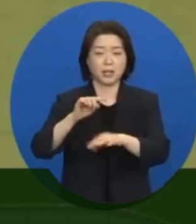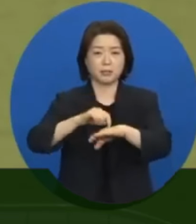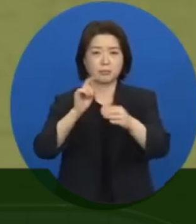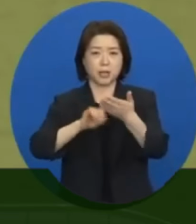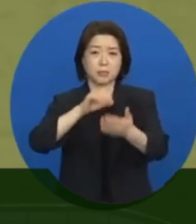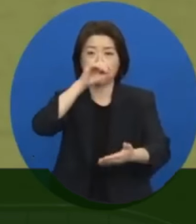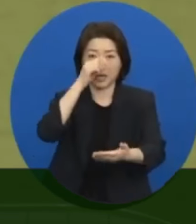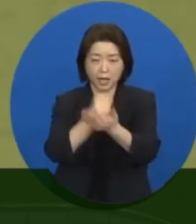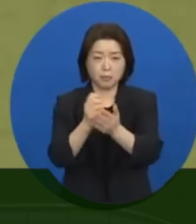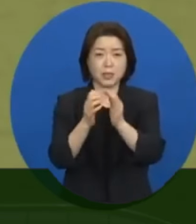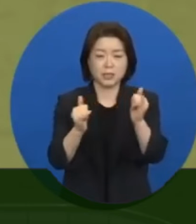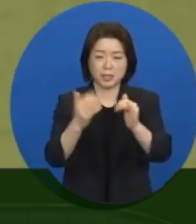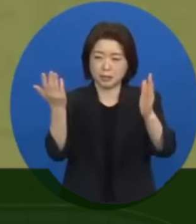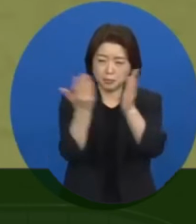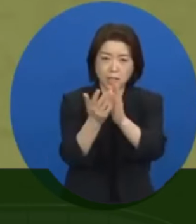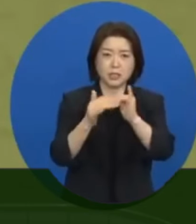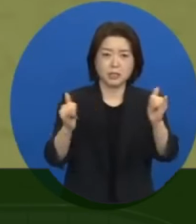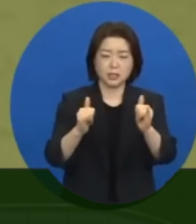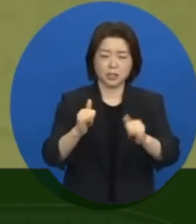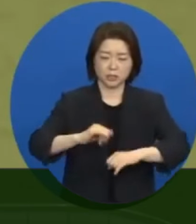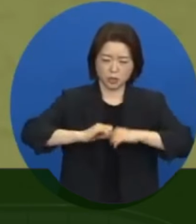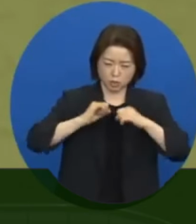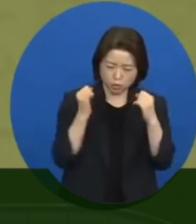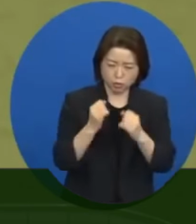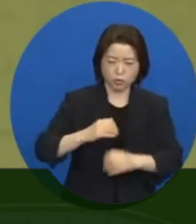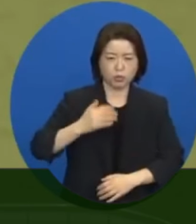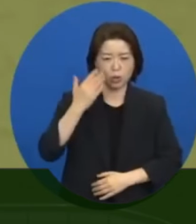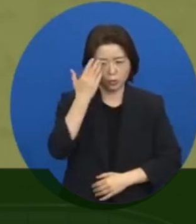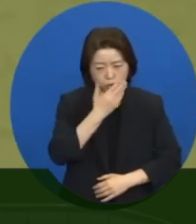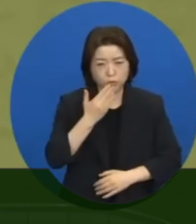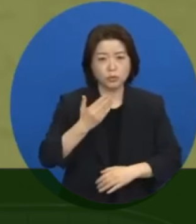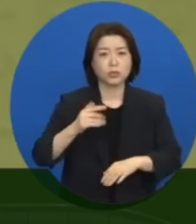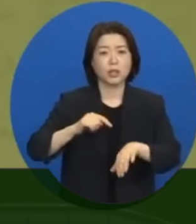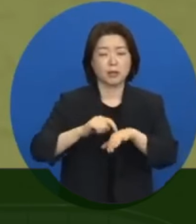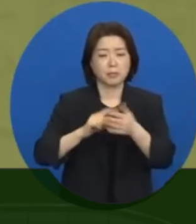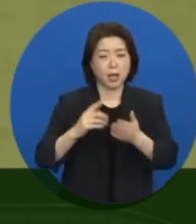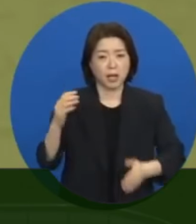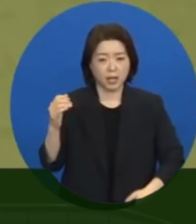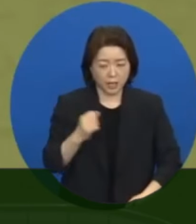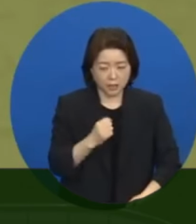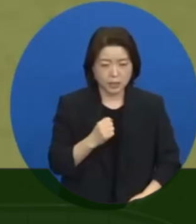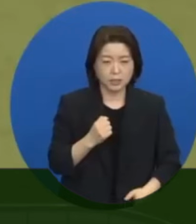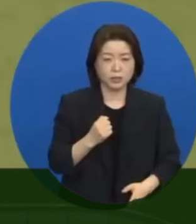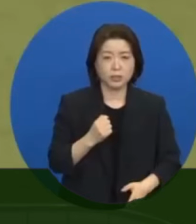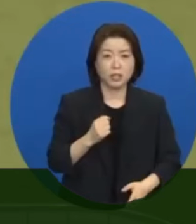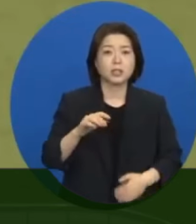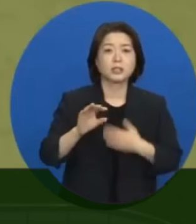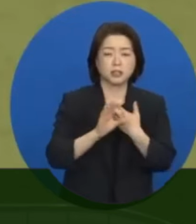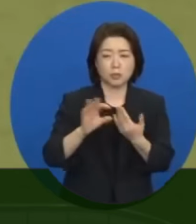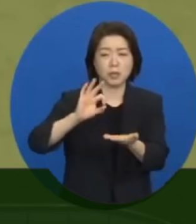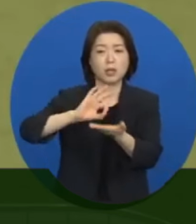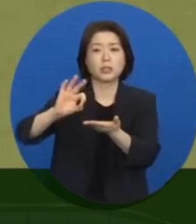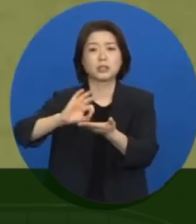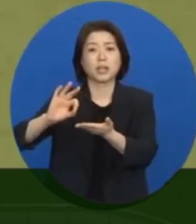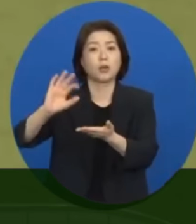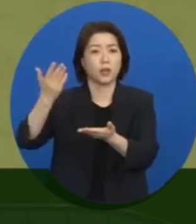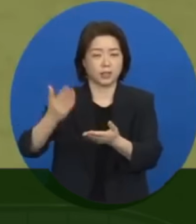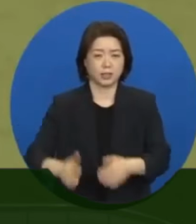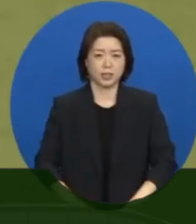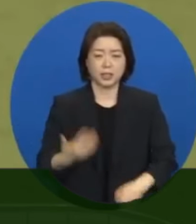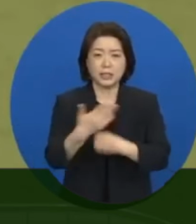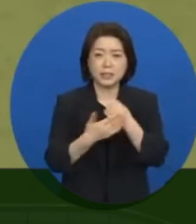자로서 는 자로서 순종하는 자로서 우리를 쓰실 수가 있다는 것입니다 그 은혜가 여러분들에게 부어지게